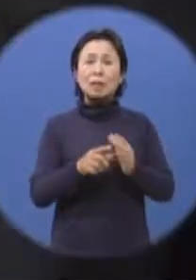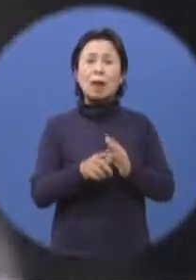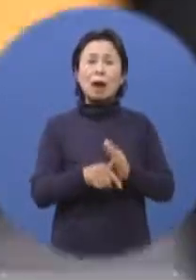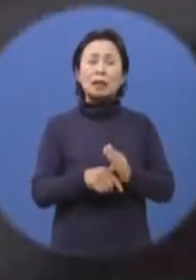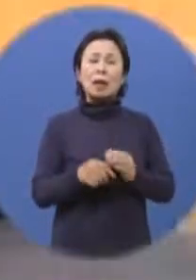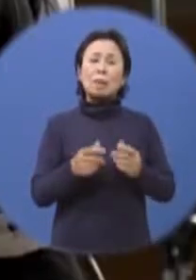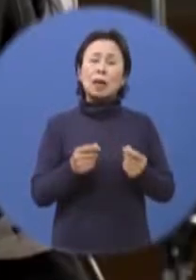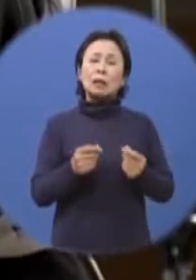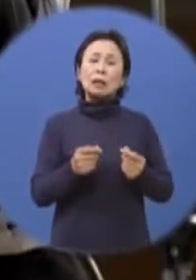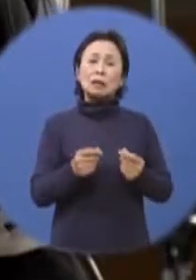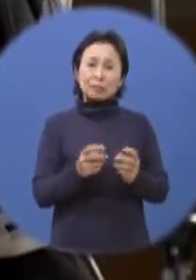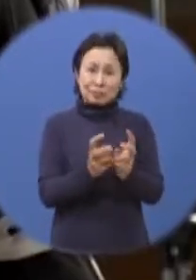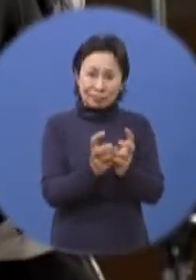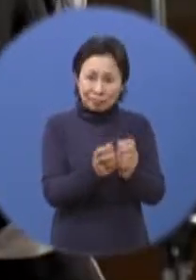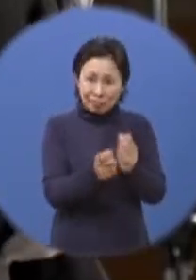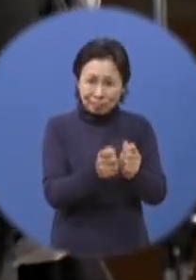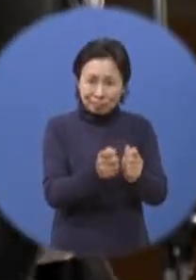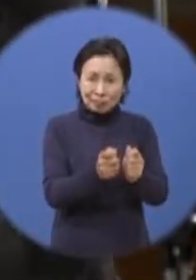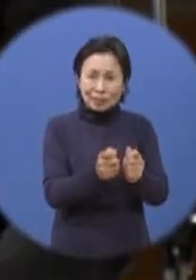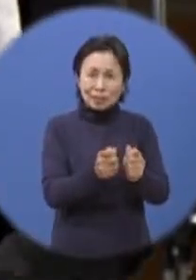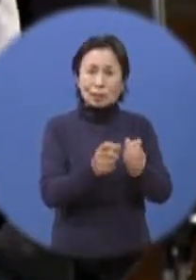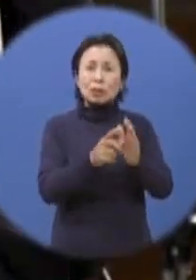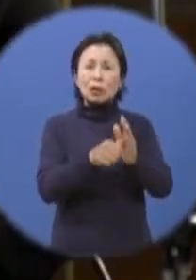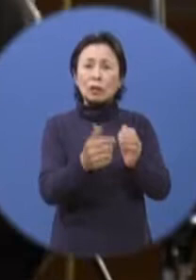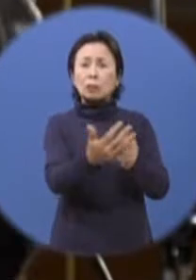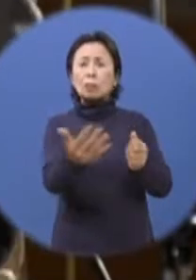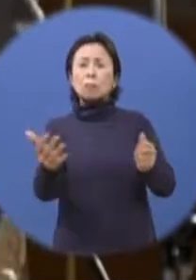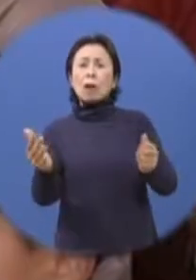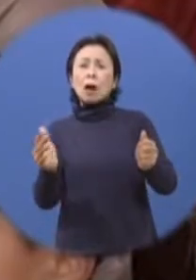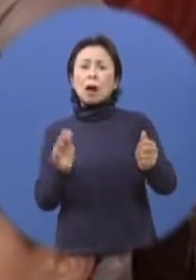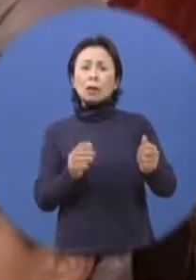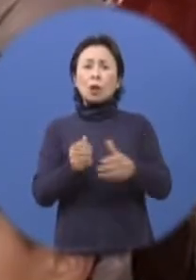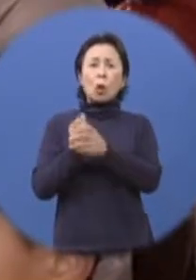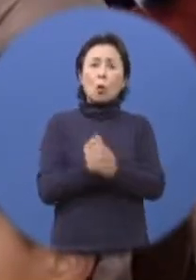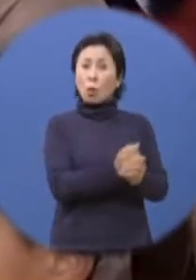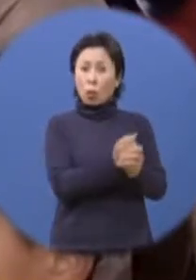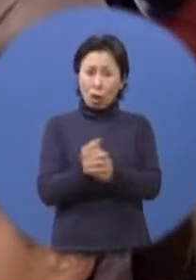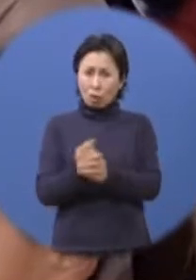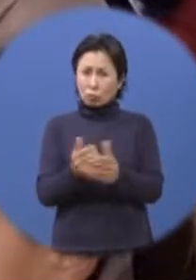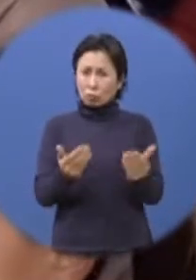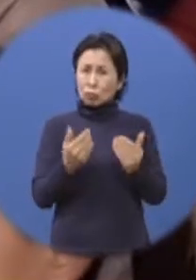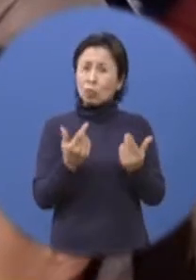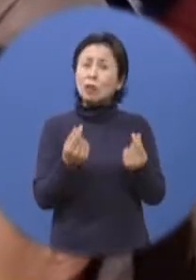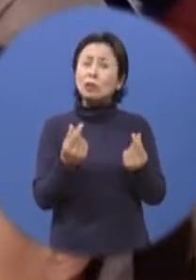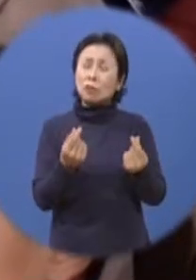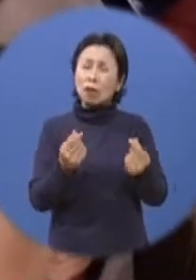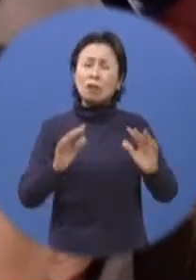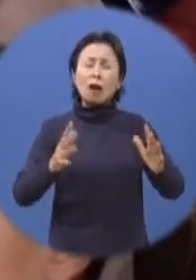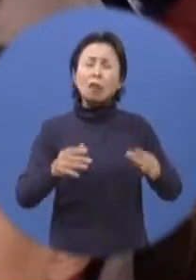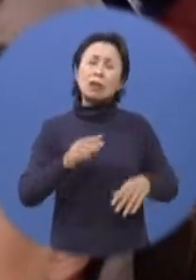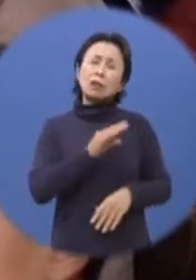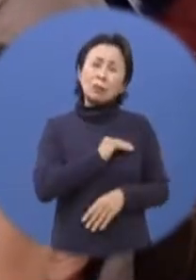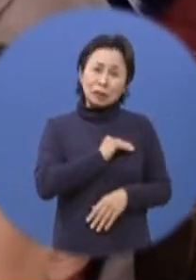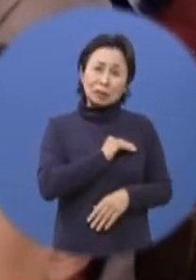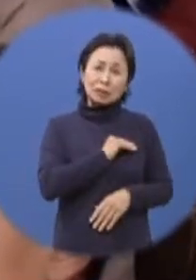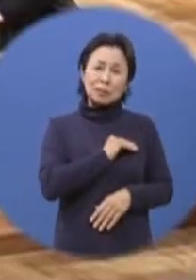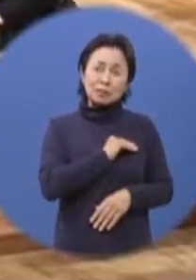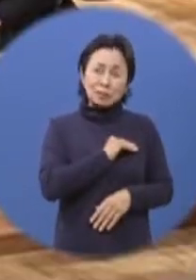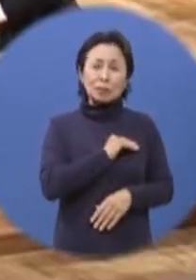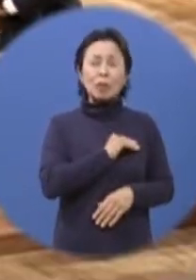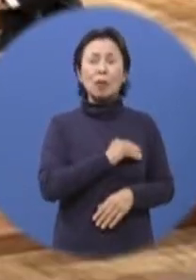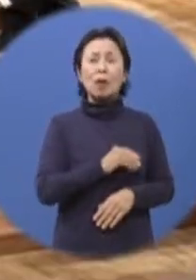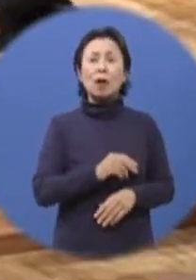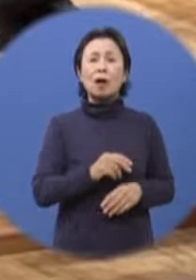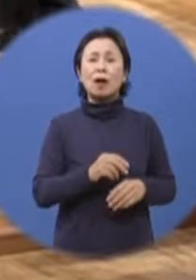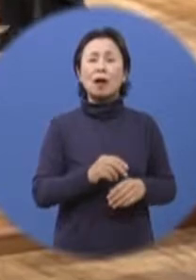あの観客がいないと面白くないでしょa そうですね例えば甲子園行くぞと言ったらね限の予算の